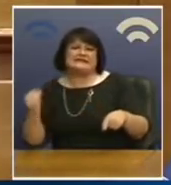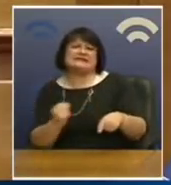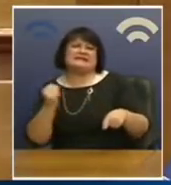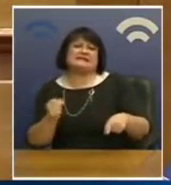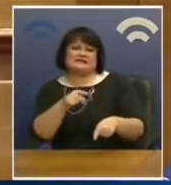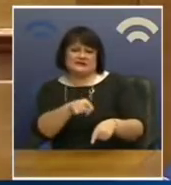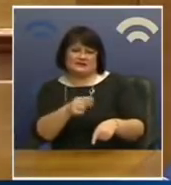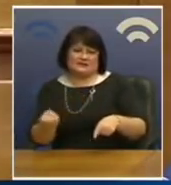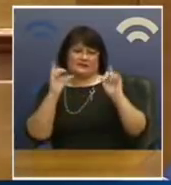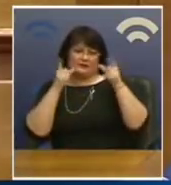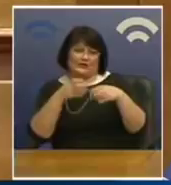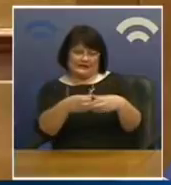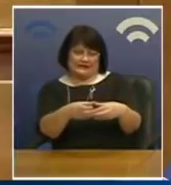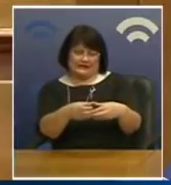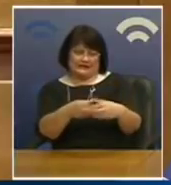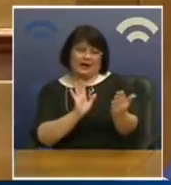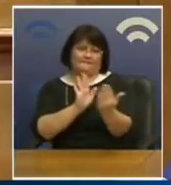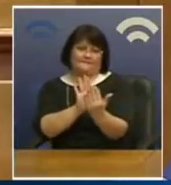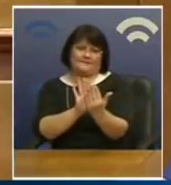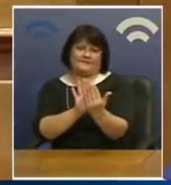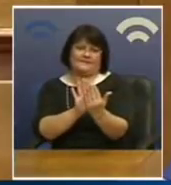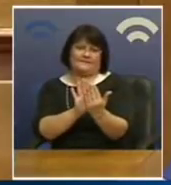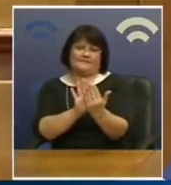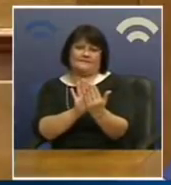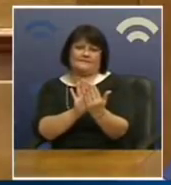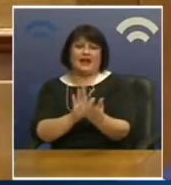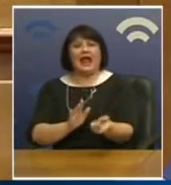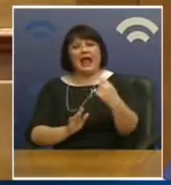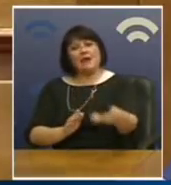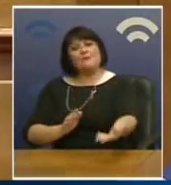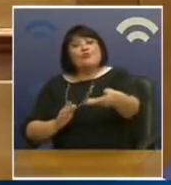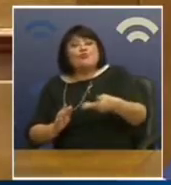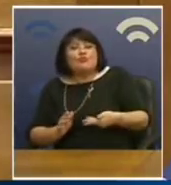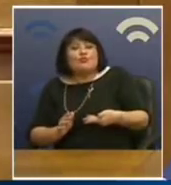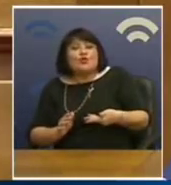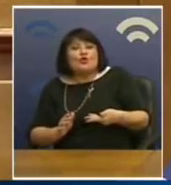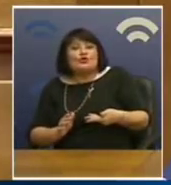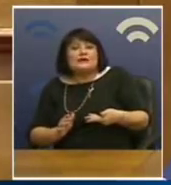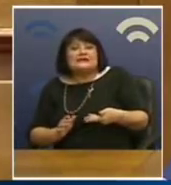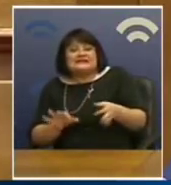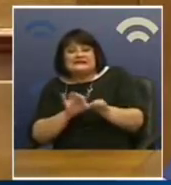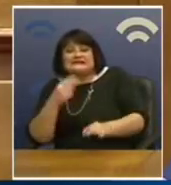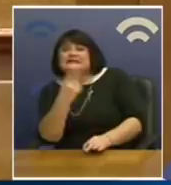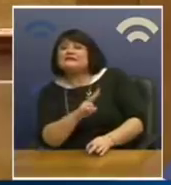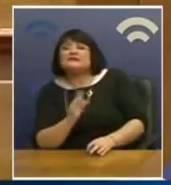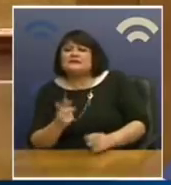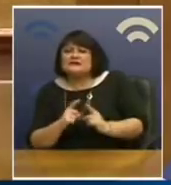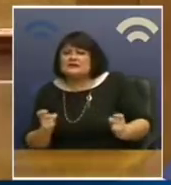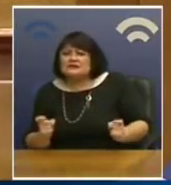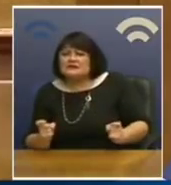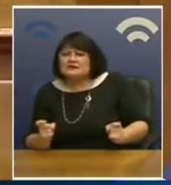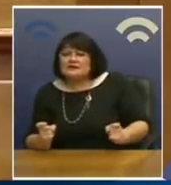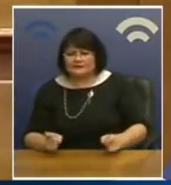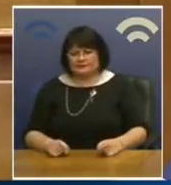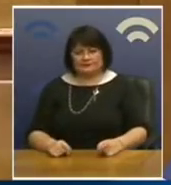της Νέας Δημοκρατίας, τι αντιπρόταση είχε? Ποιο ήταν το σχέδιό της?